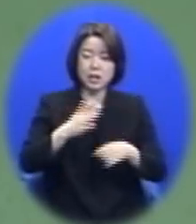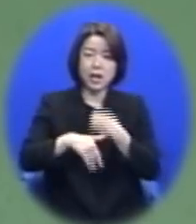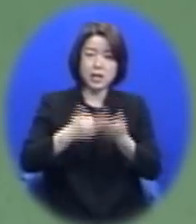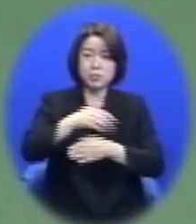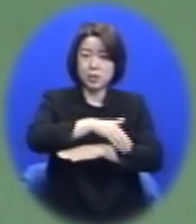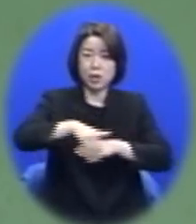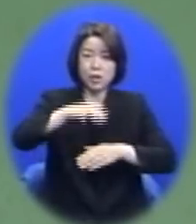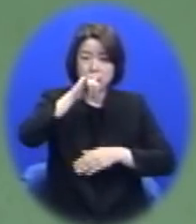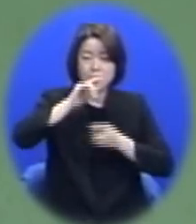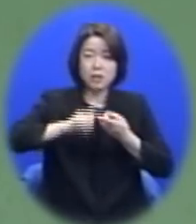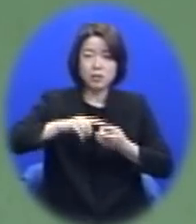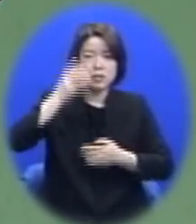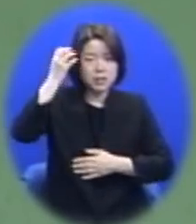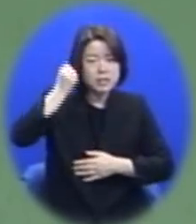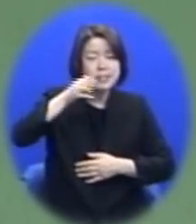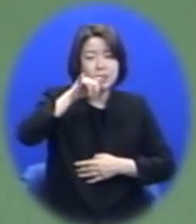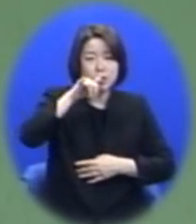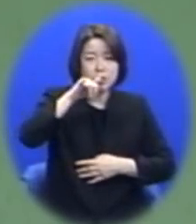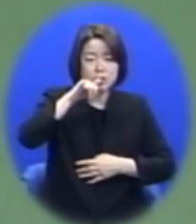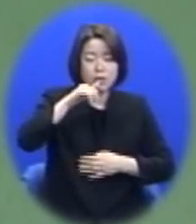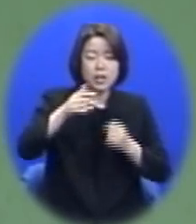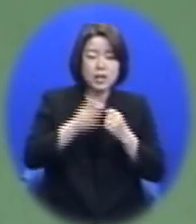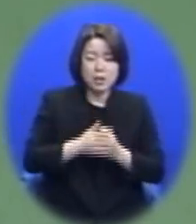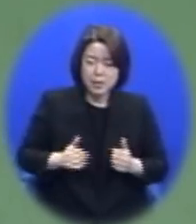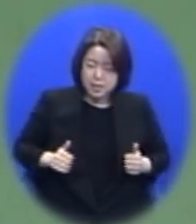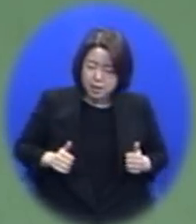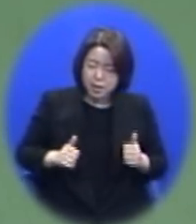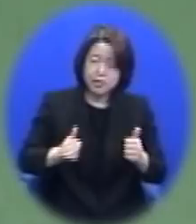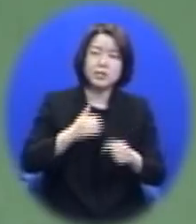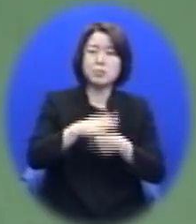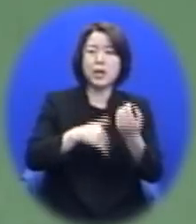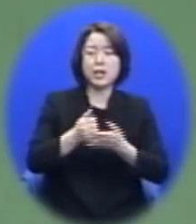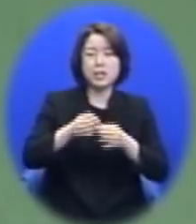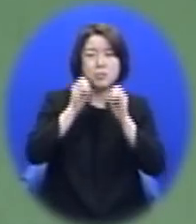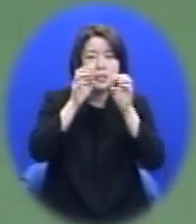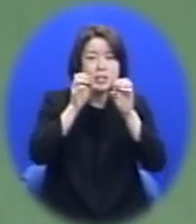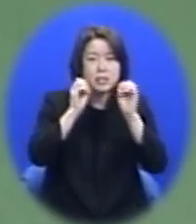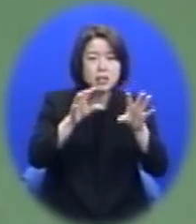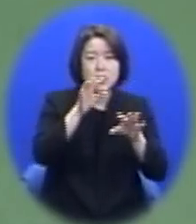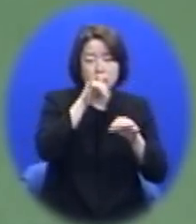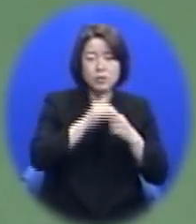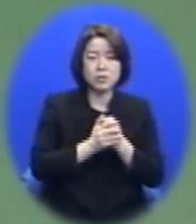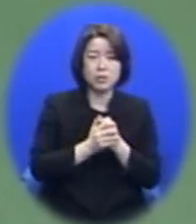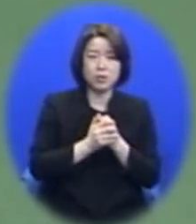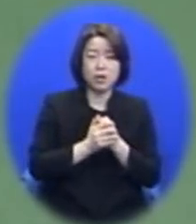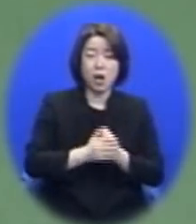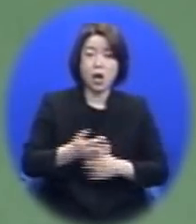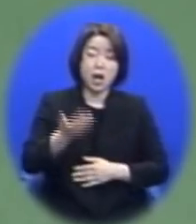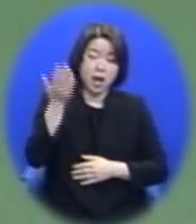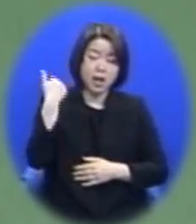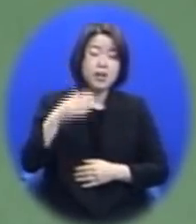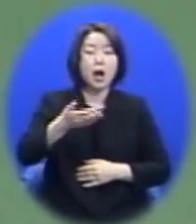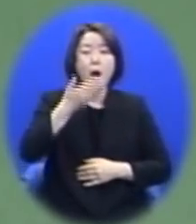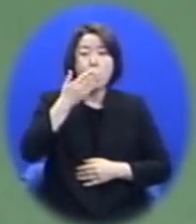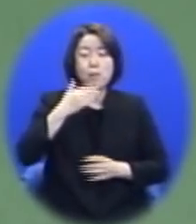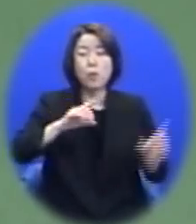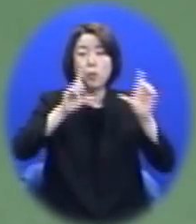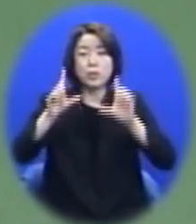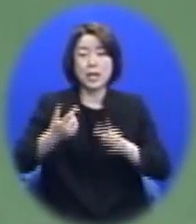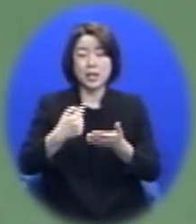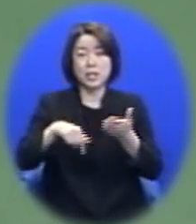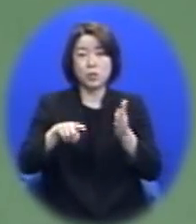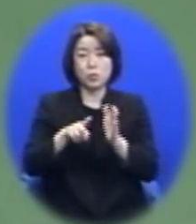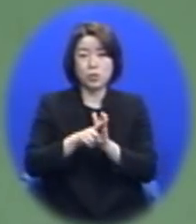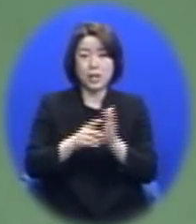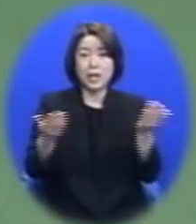됩니다. 그래서 열심히 하나님을 전합니다. 전에는 먹고 살기 위해 직장을 다녔지만 이제는 하나님을 전하기